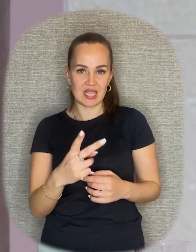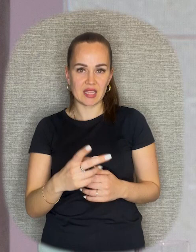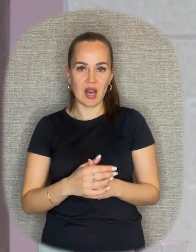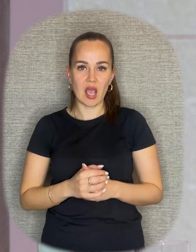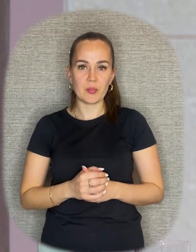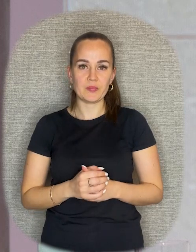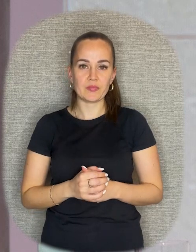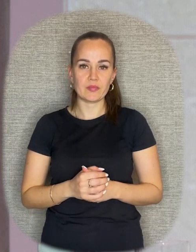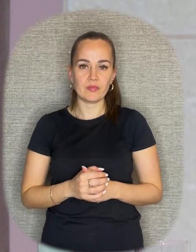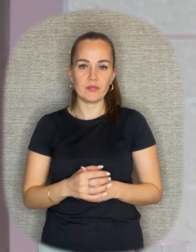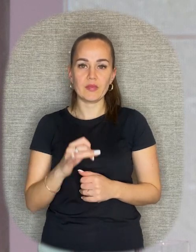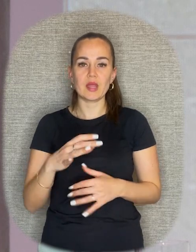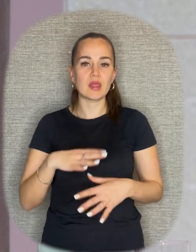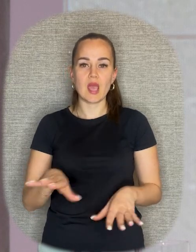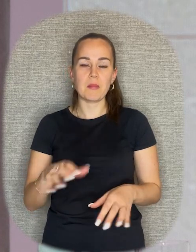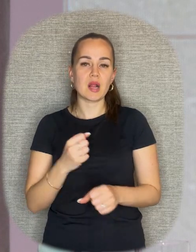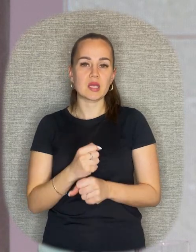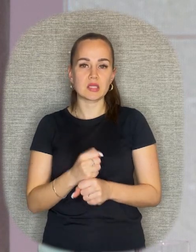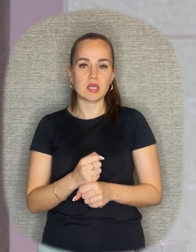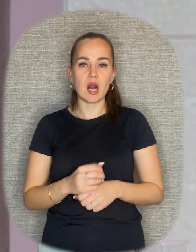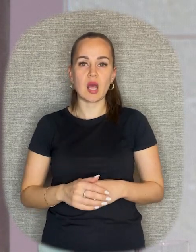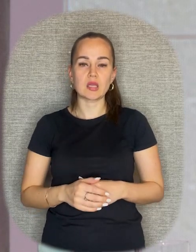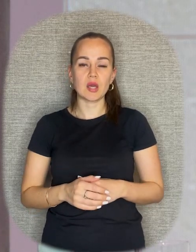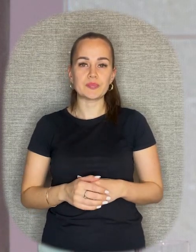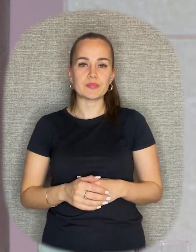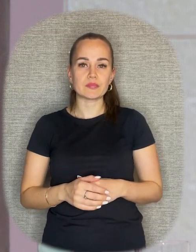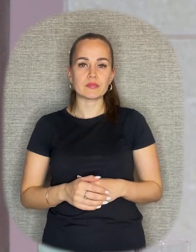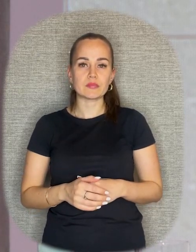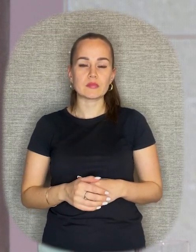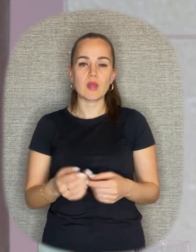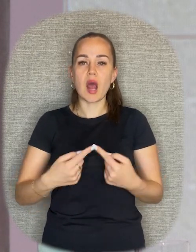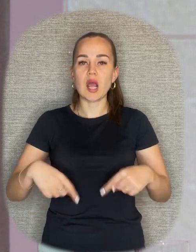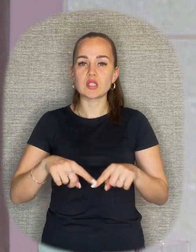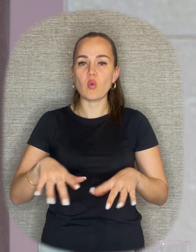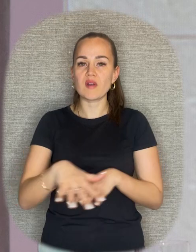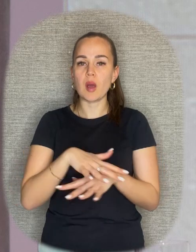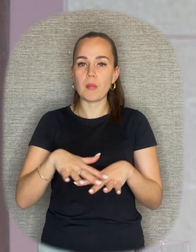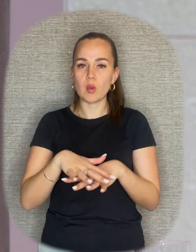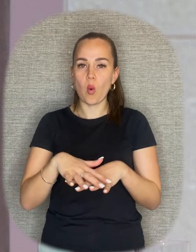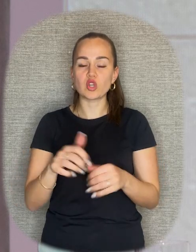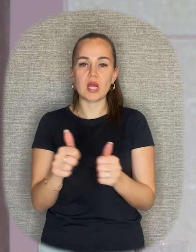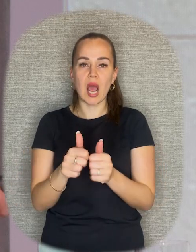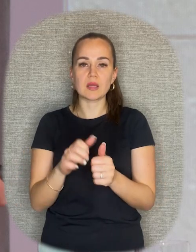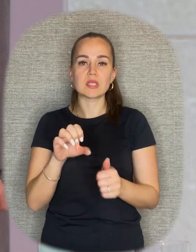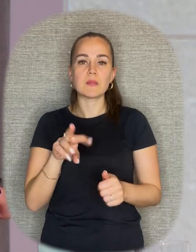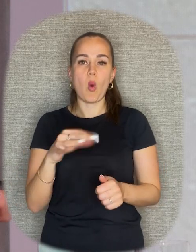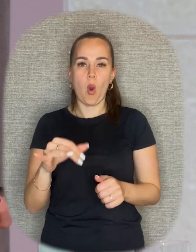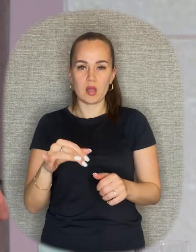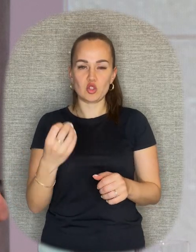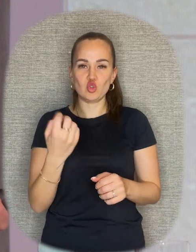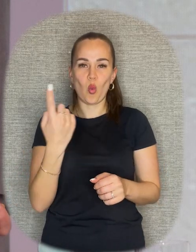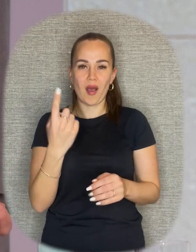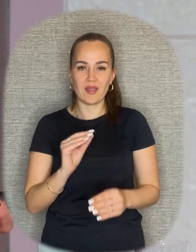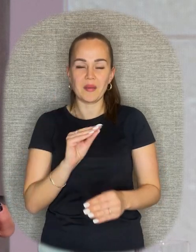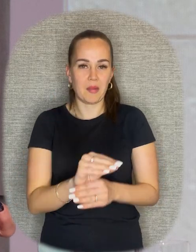это территория которая где сейчас расположен Театр юного зрителя как я уже сказала не